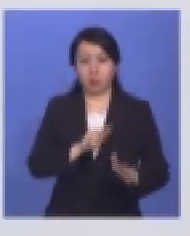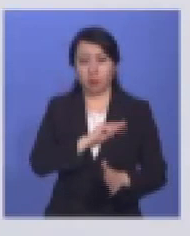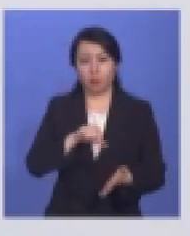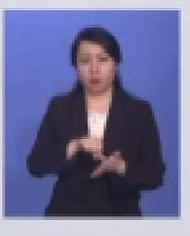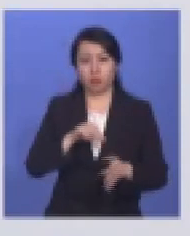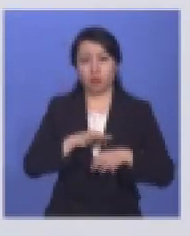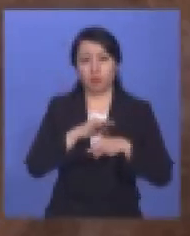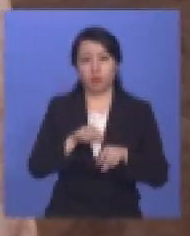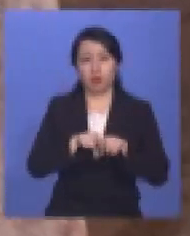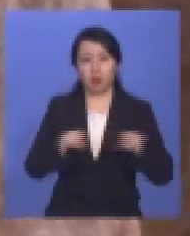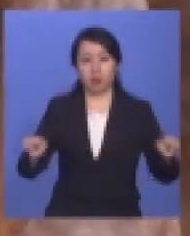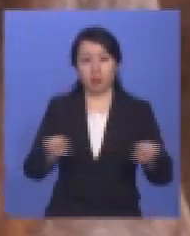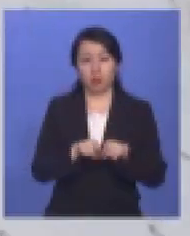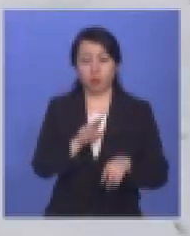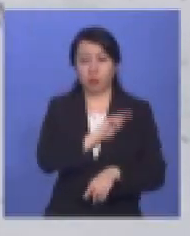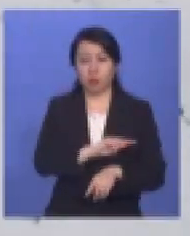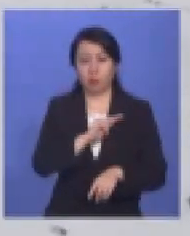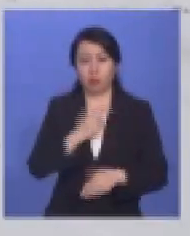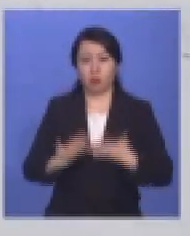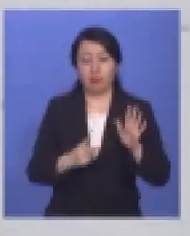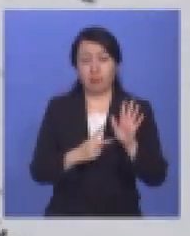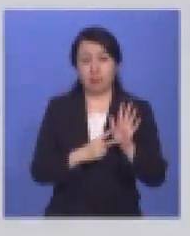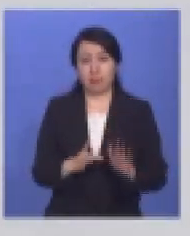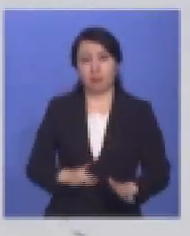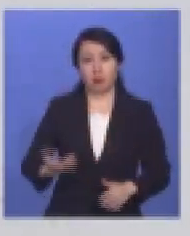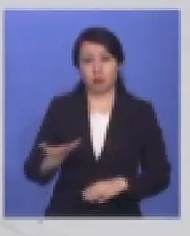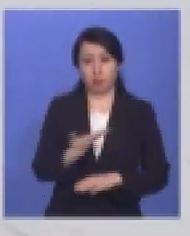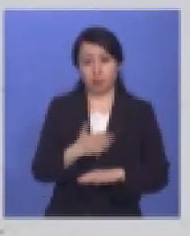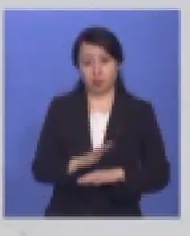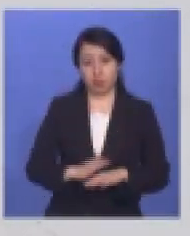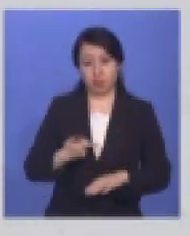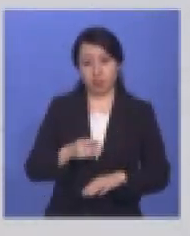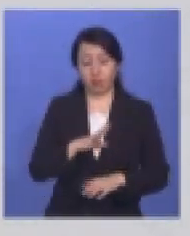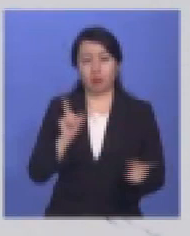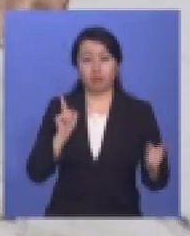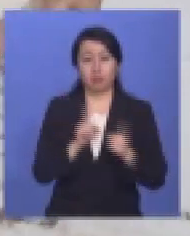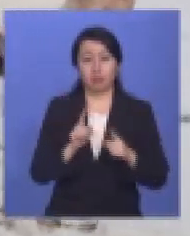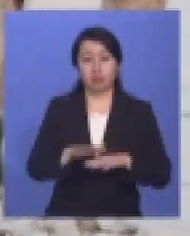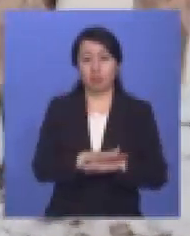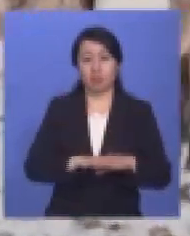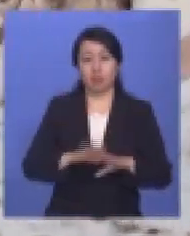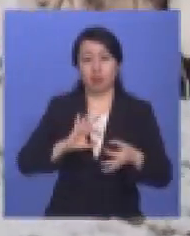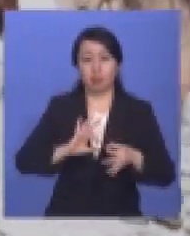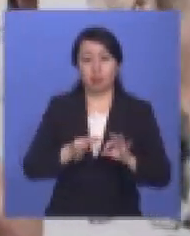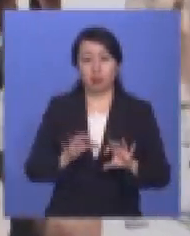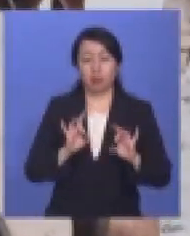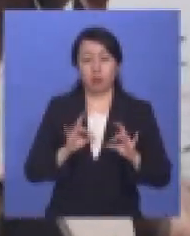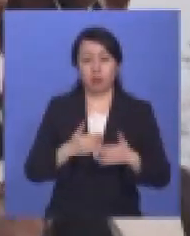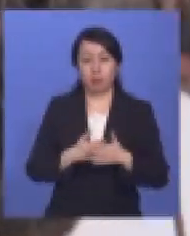кандидат провела агитационную кампанию, посетив 7 регионов нашей страны, где прошли встречи с населением, подробно